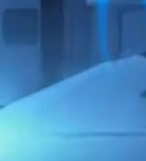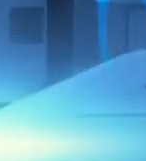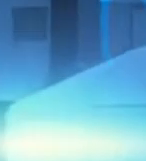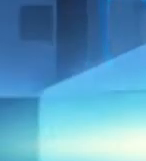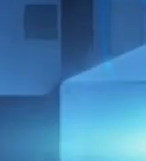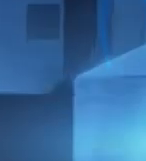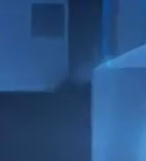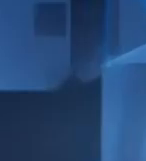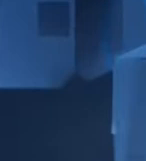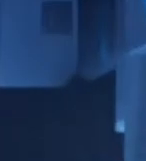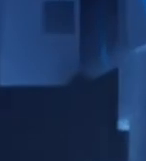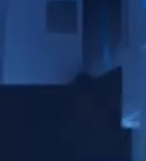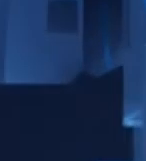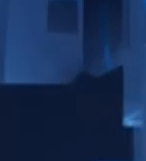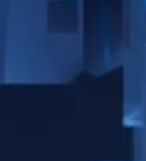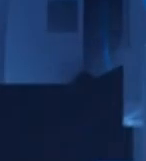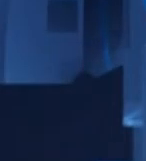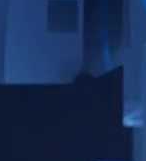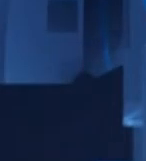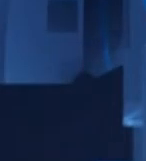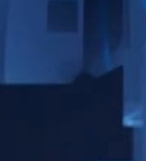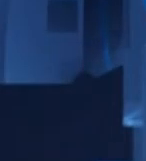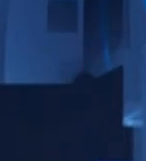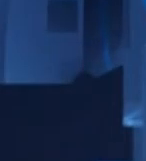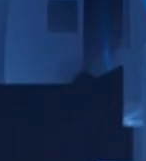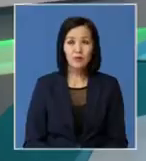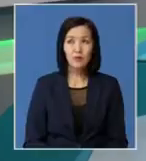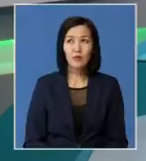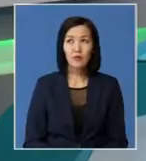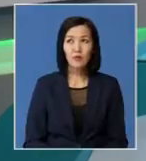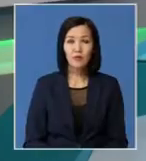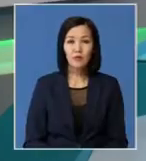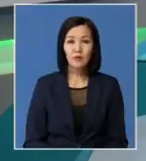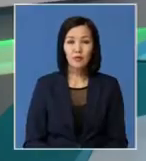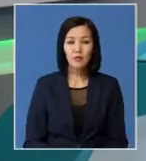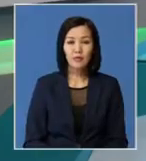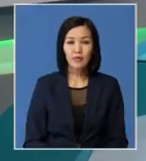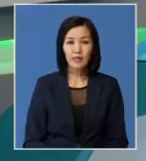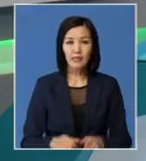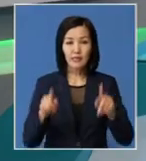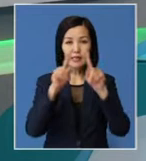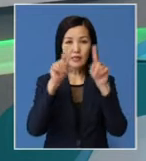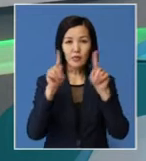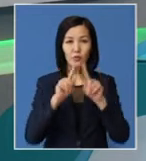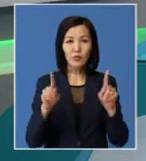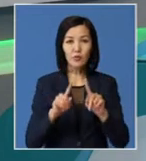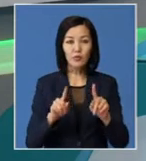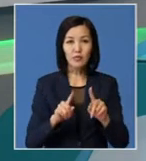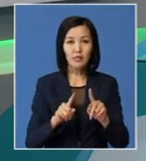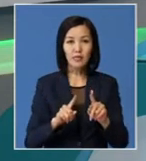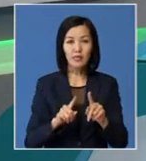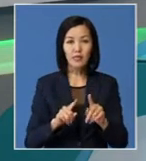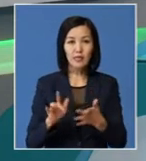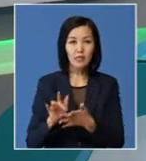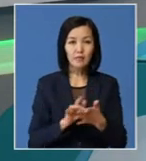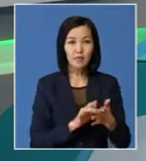Аманжол Жөнкешев, жетісу арнасы. Шоқ жұлдыз ізімен экспедициясы өз жұмысын